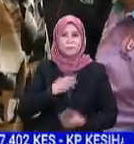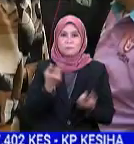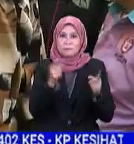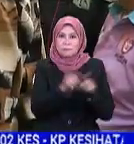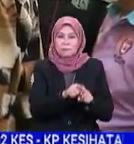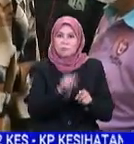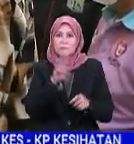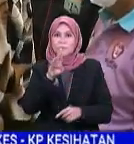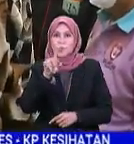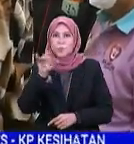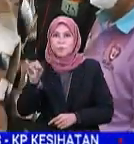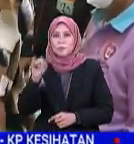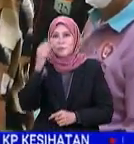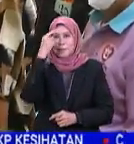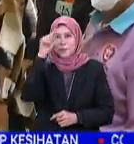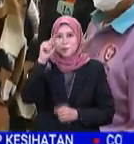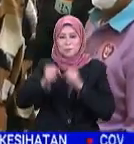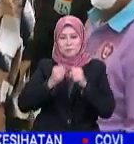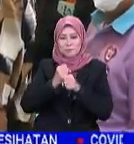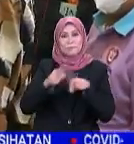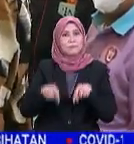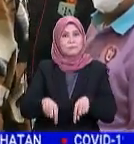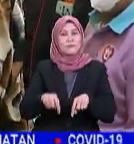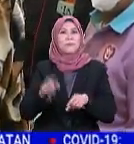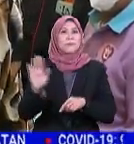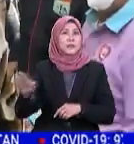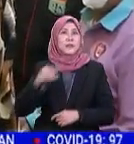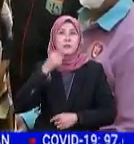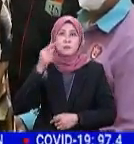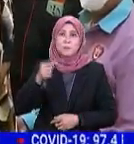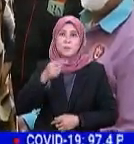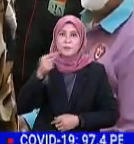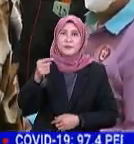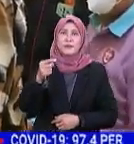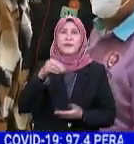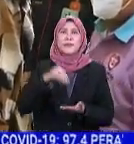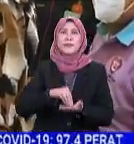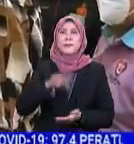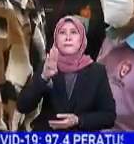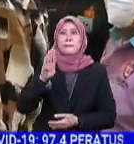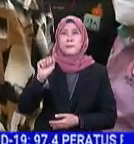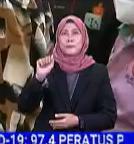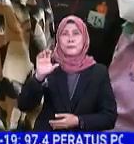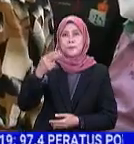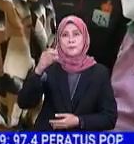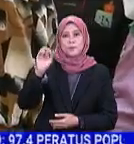kejadian buli di negeri itu untuk tahun ini. Beliau berkata demikian di Bacok.